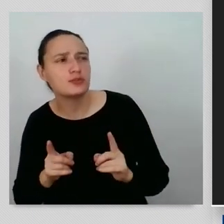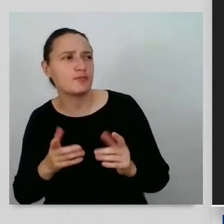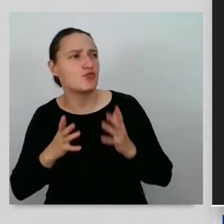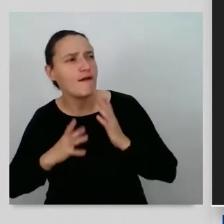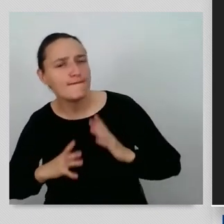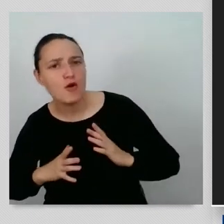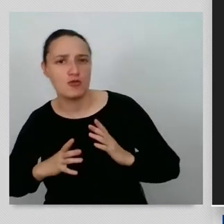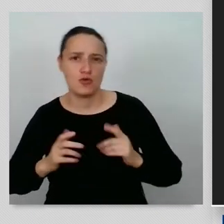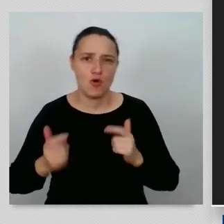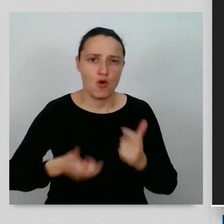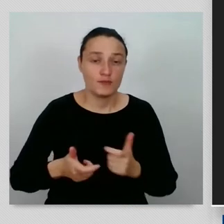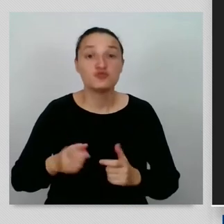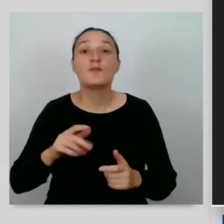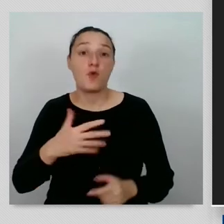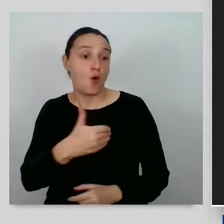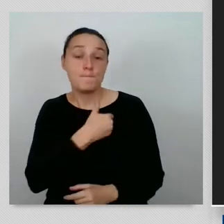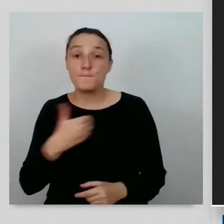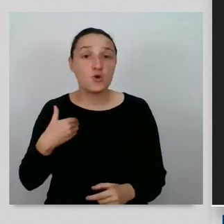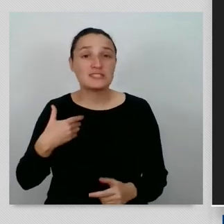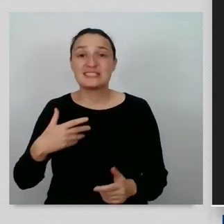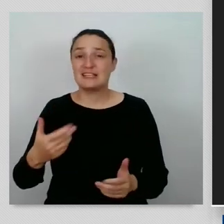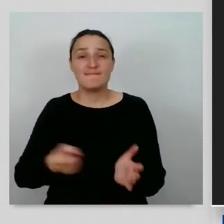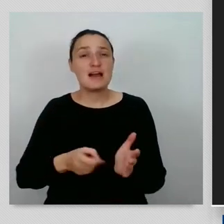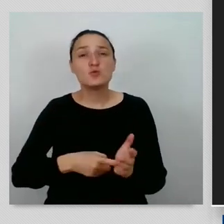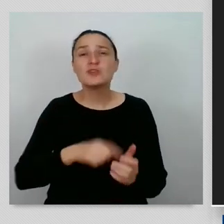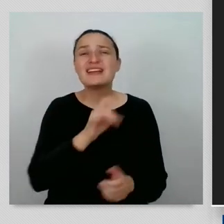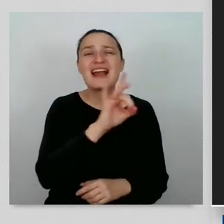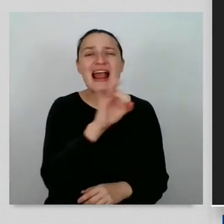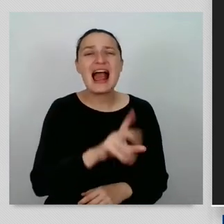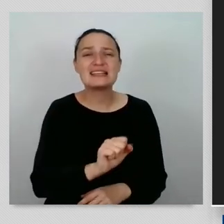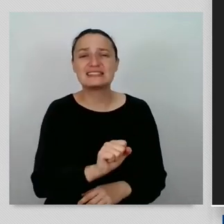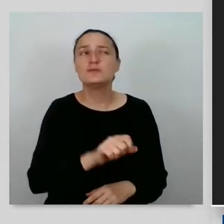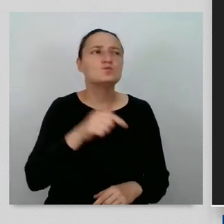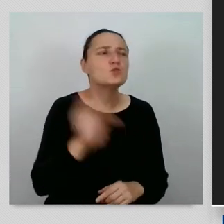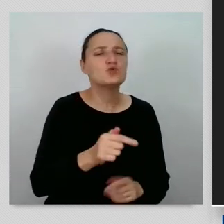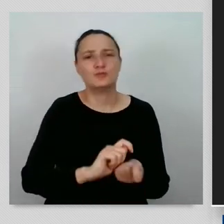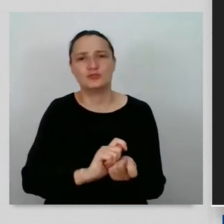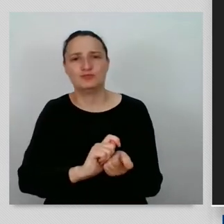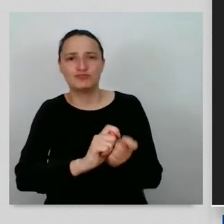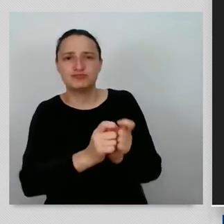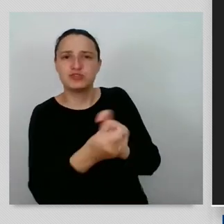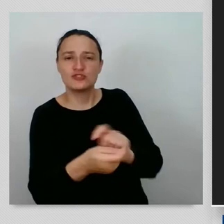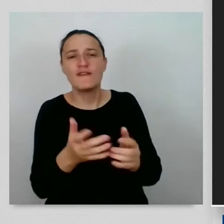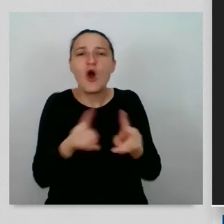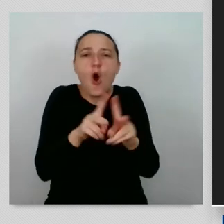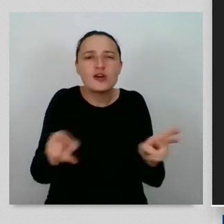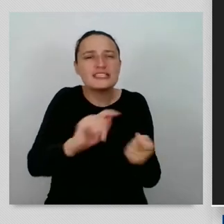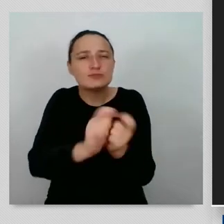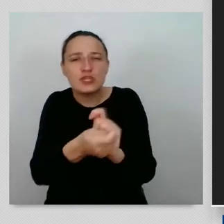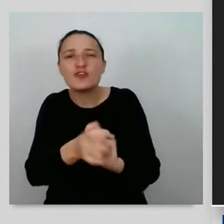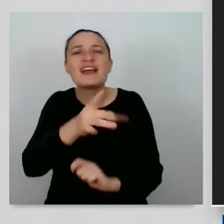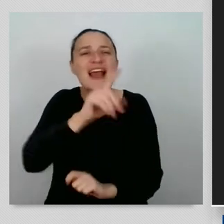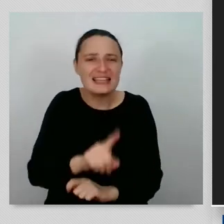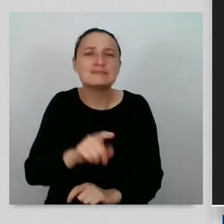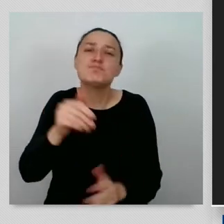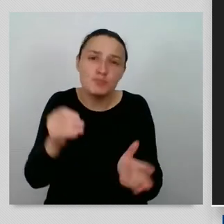przykład w warunkach polskich gaz musi być paliwem przejściowym i to jest rzecz bezdyskusyjna i wobec tego, choć bardzo